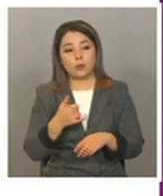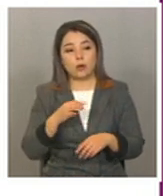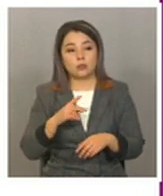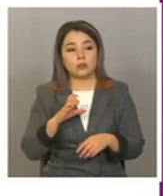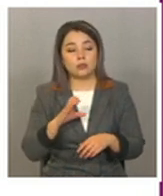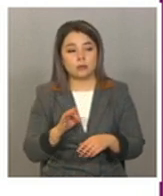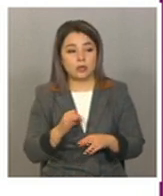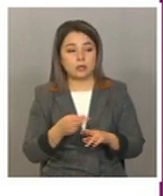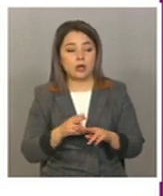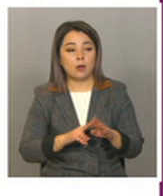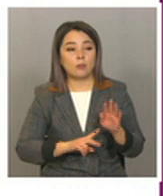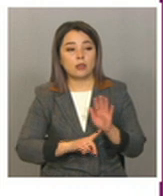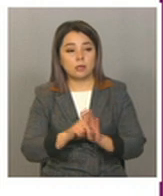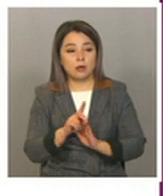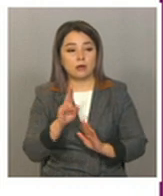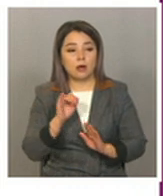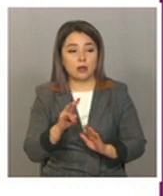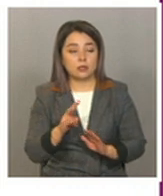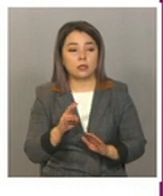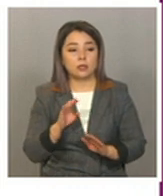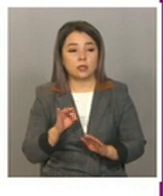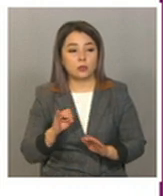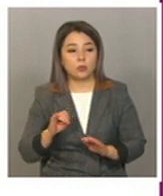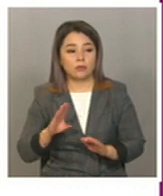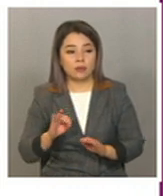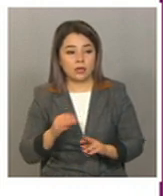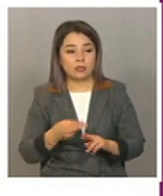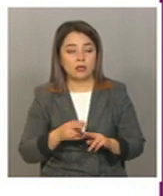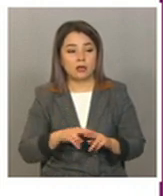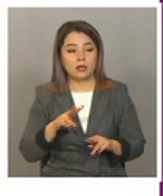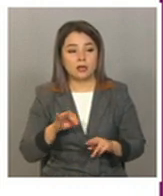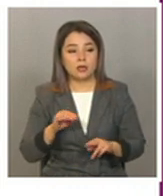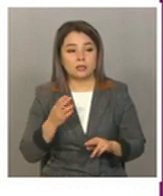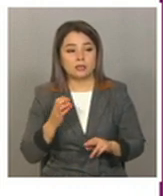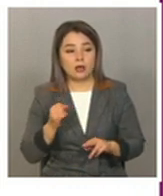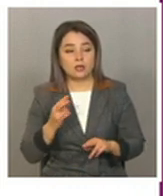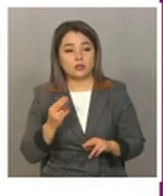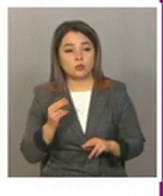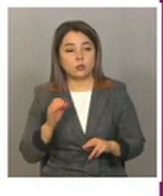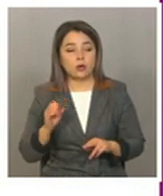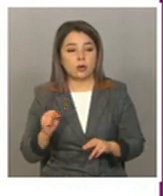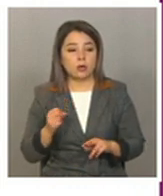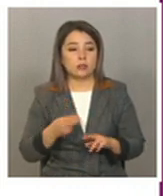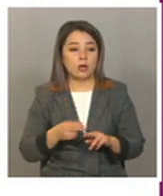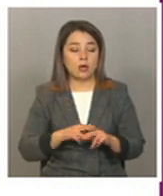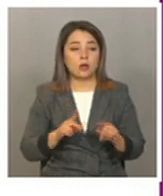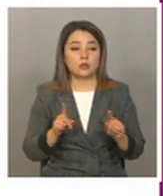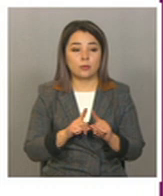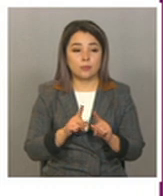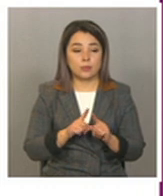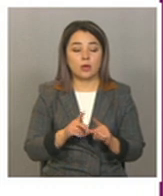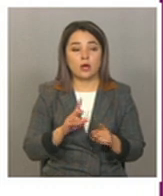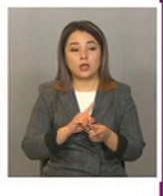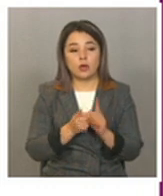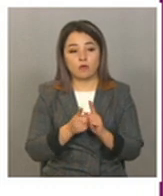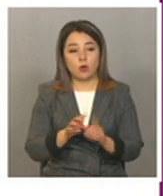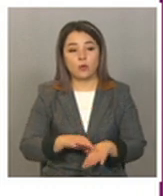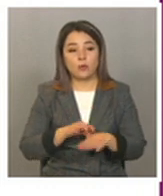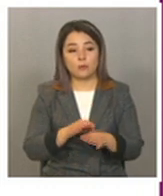бастаған Кан Юве және Лян Цичао реформалар жүргізді.